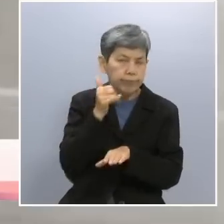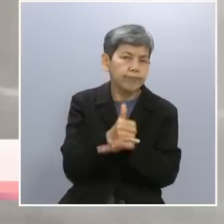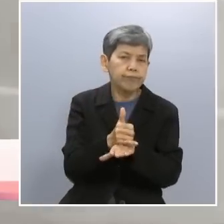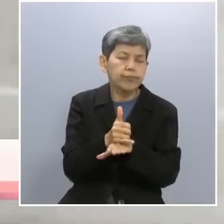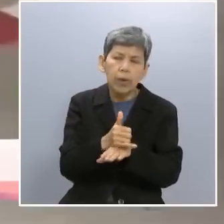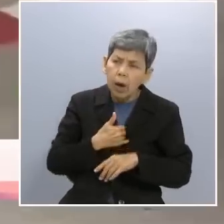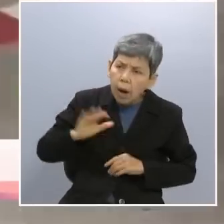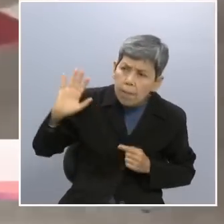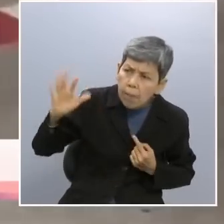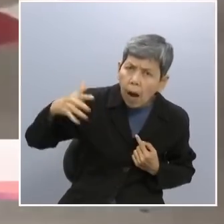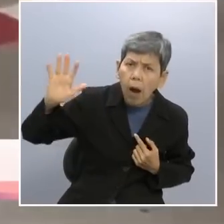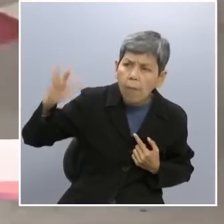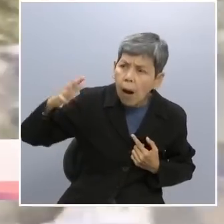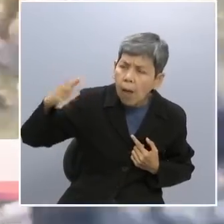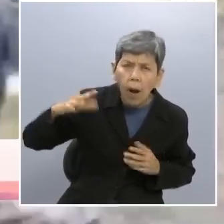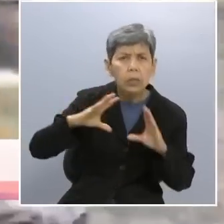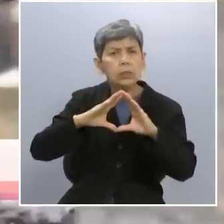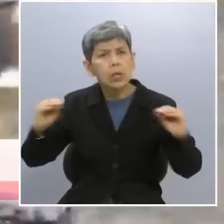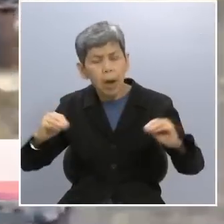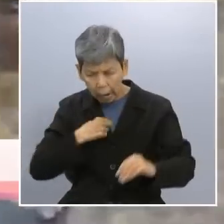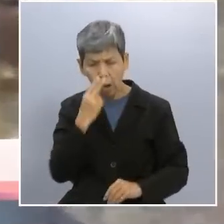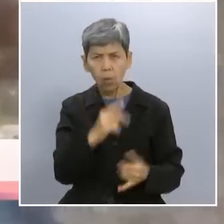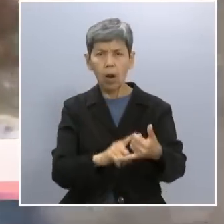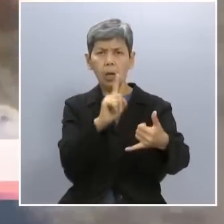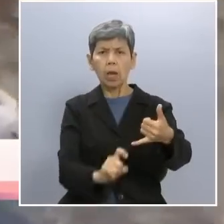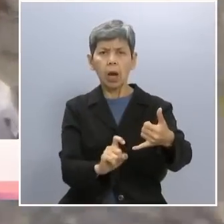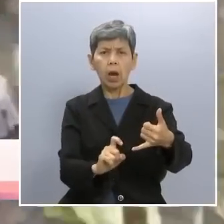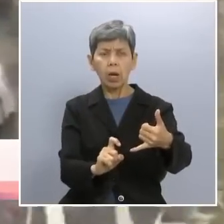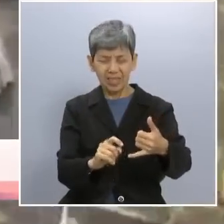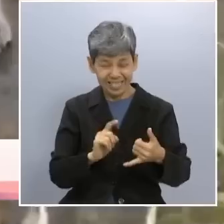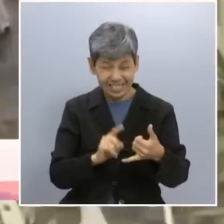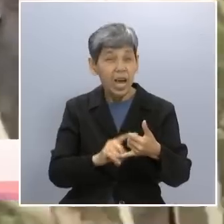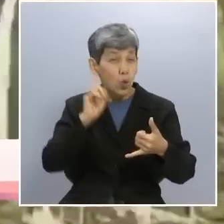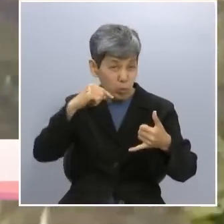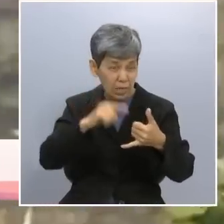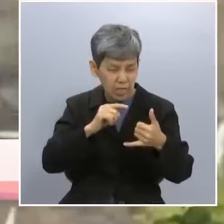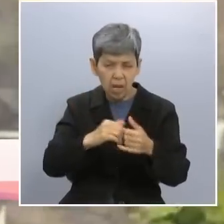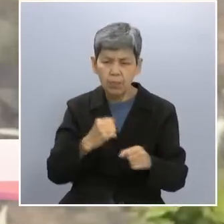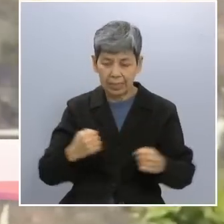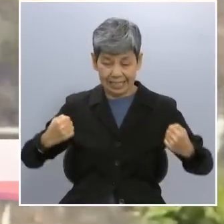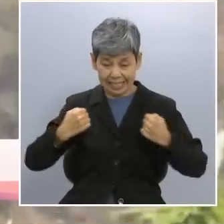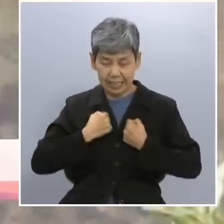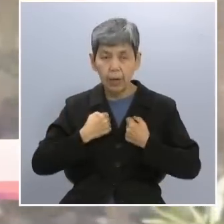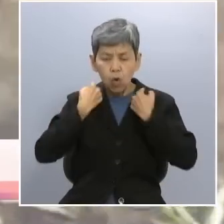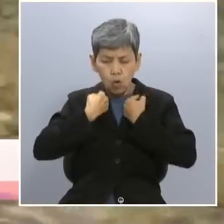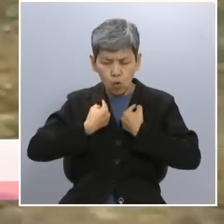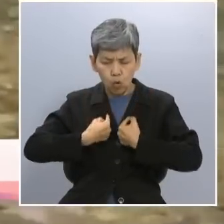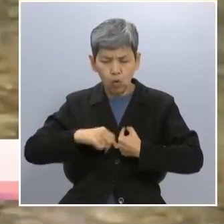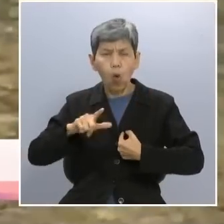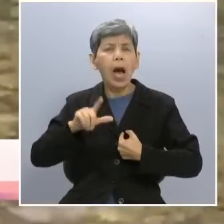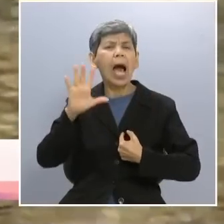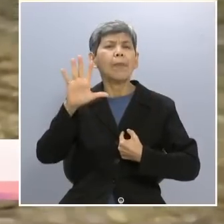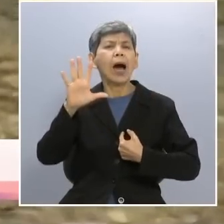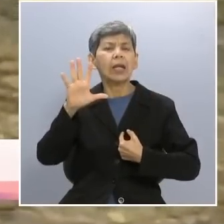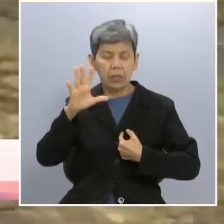ม่กลับมาอีกเลยจนกระทั่งมาพบศพของชดาทิพย์ซึ่งชดาทิพย์เองเนี่ยมักจะสวมใส่สร้อยคอทองคำหนัก5บาท